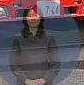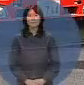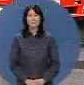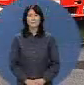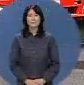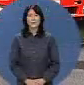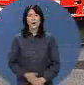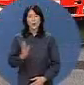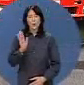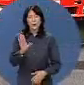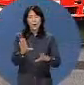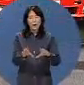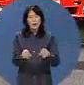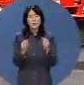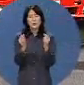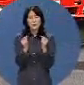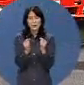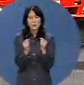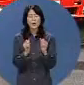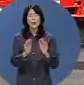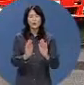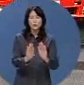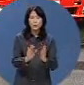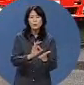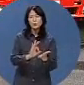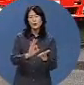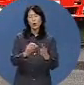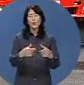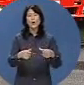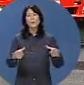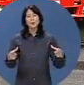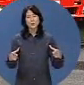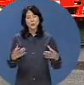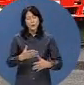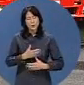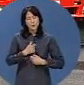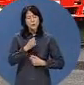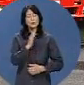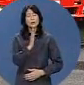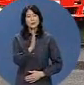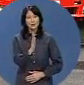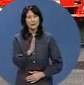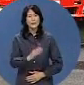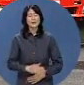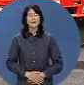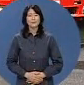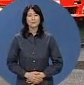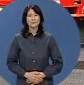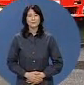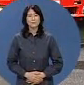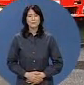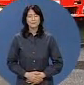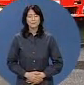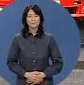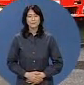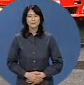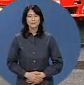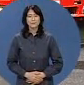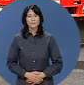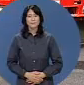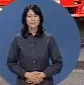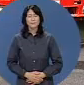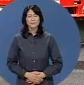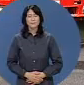くださいこれからは空気も乾燥し暖房器具などを使用する機会も増えてくると思いますので日の取り扱いに